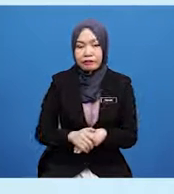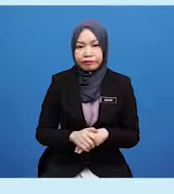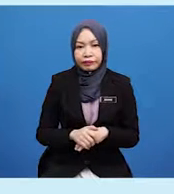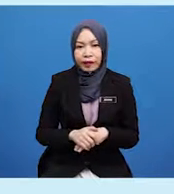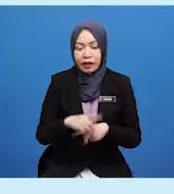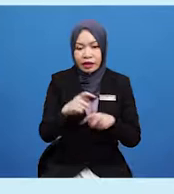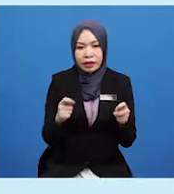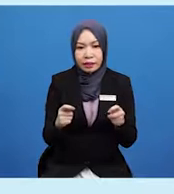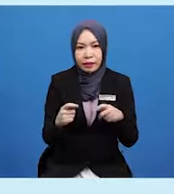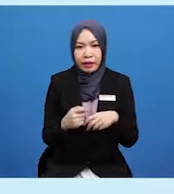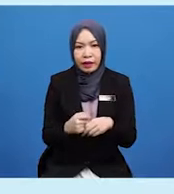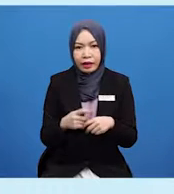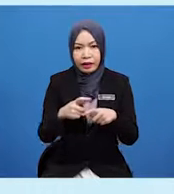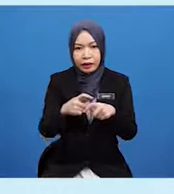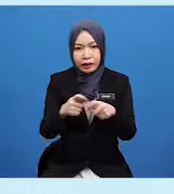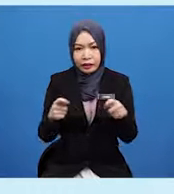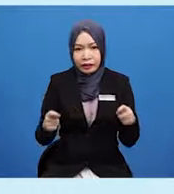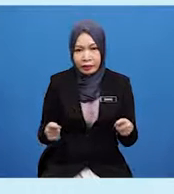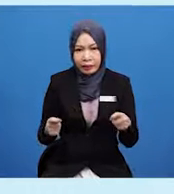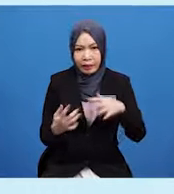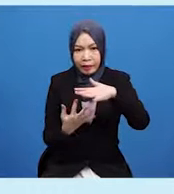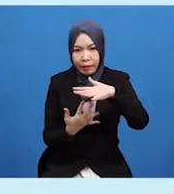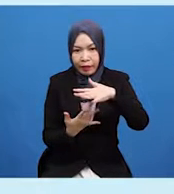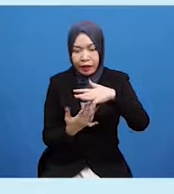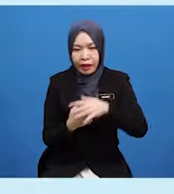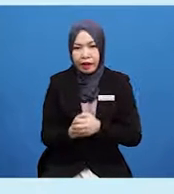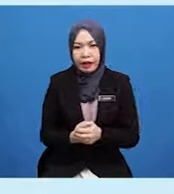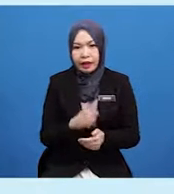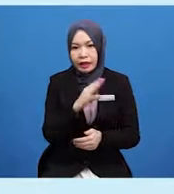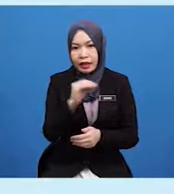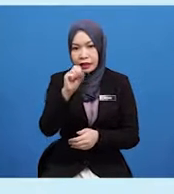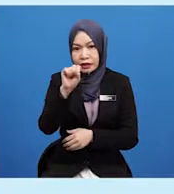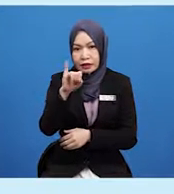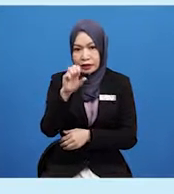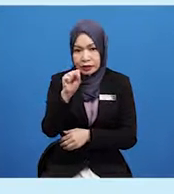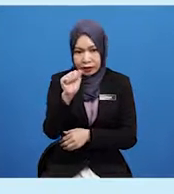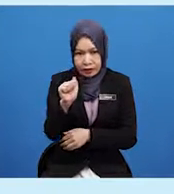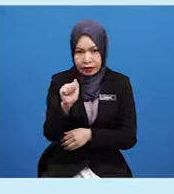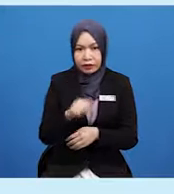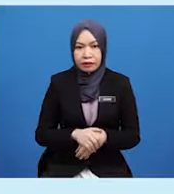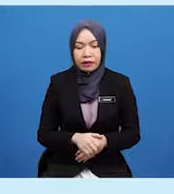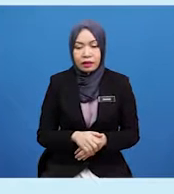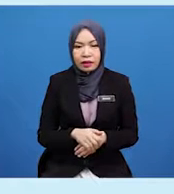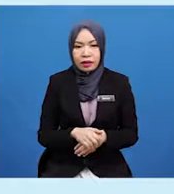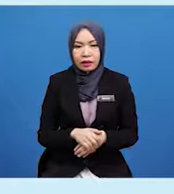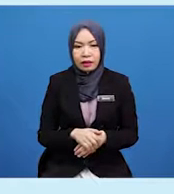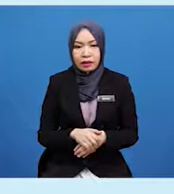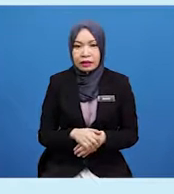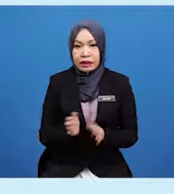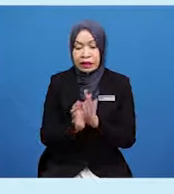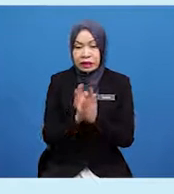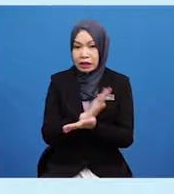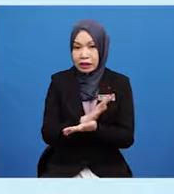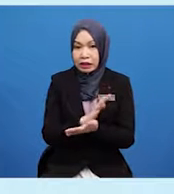the bunga tumbuhan si sekarang orang dan tulang binatang murid-murid